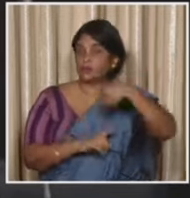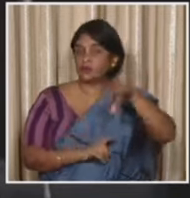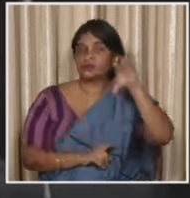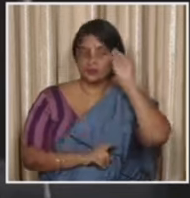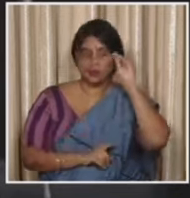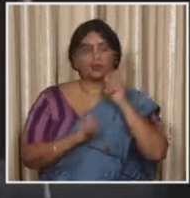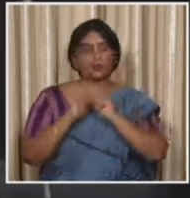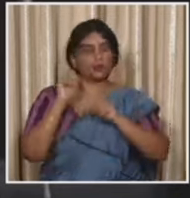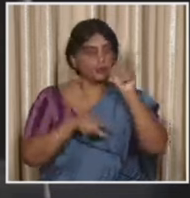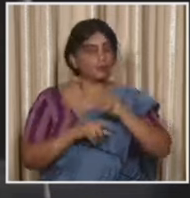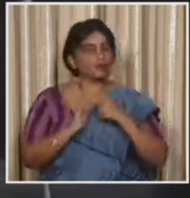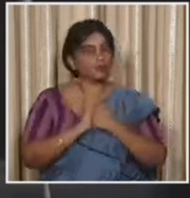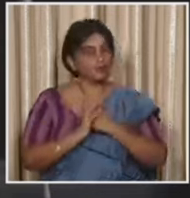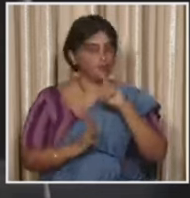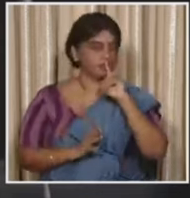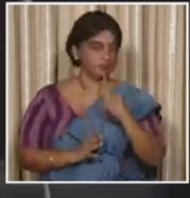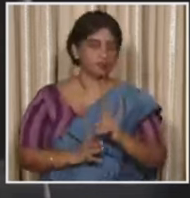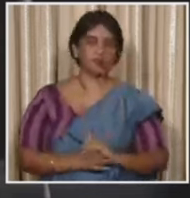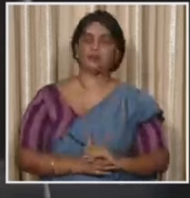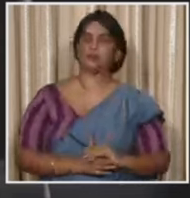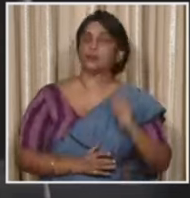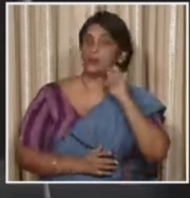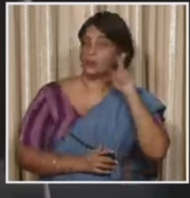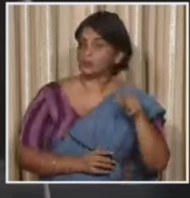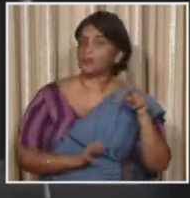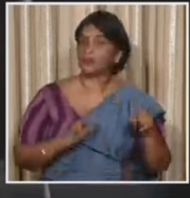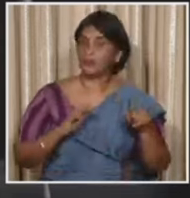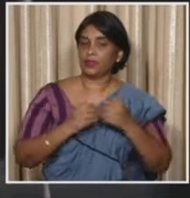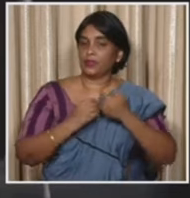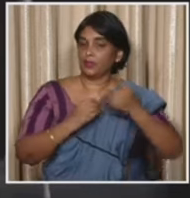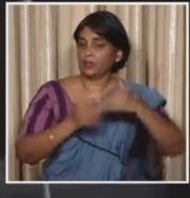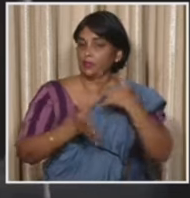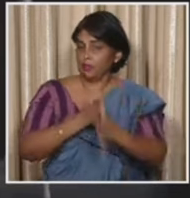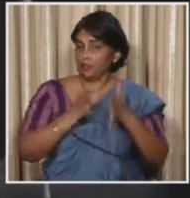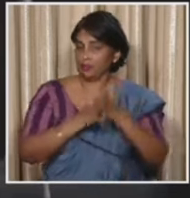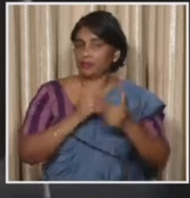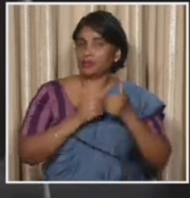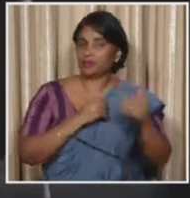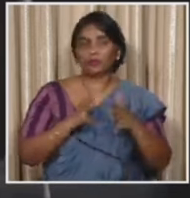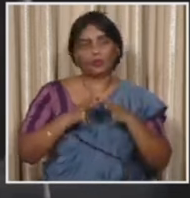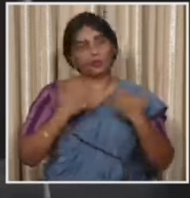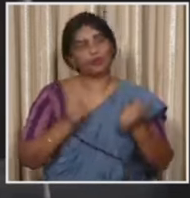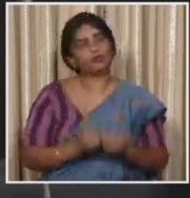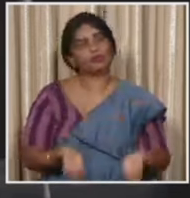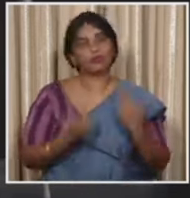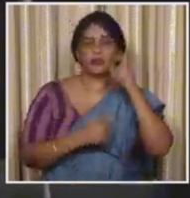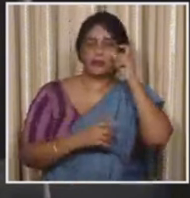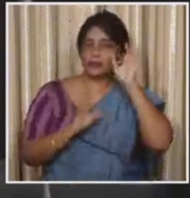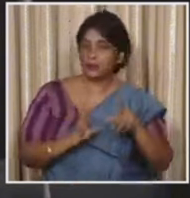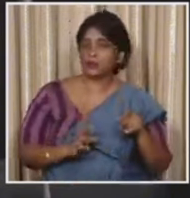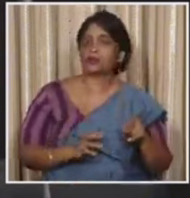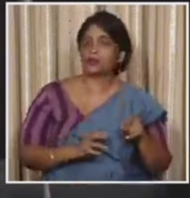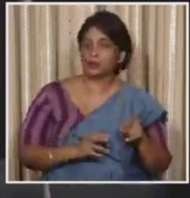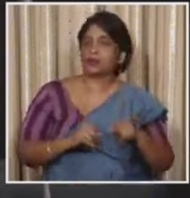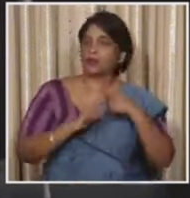මම ජනතාවගෙන් ඉතා ගෞරවයෙන් ඉල්ලා සිටිනවා. ජනතාව මේ වර්ධ දිගින් දිගටම වෙනකන් ඕන දෙයක් උනායි කියලා බලාගෙන හිටියොත්